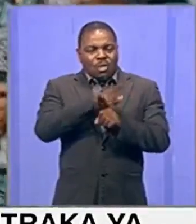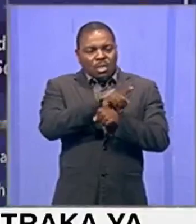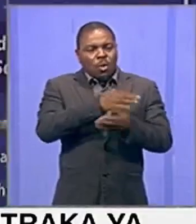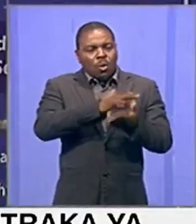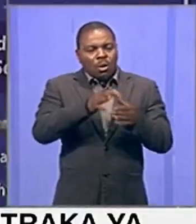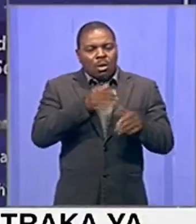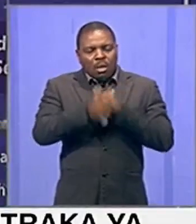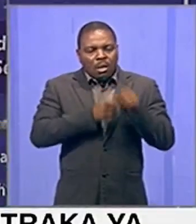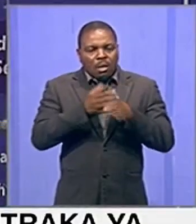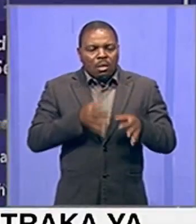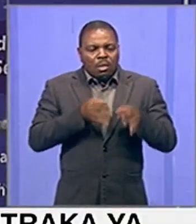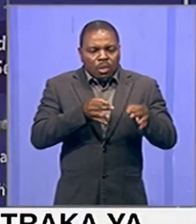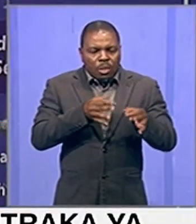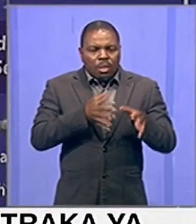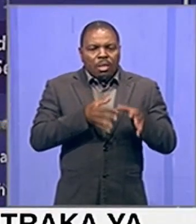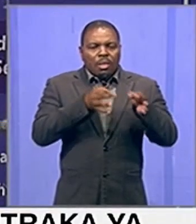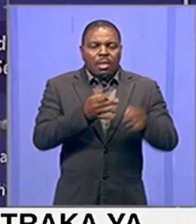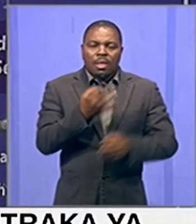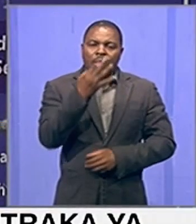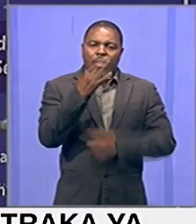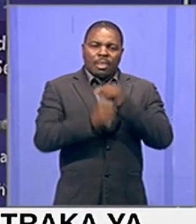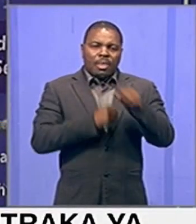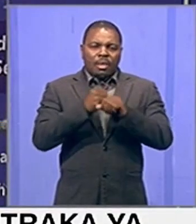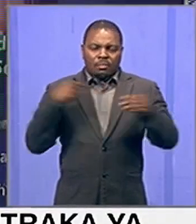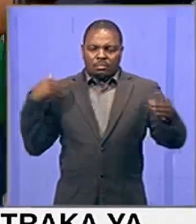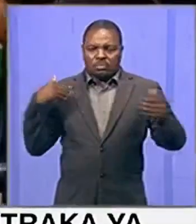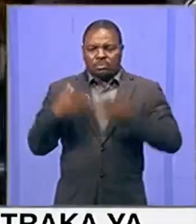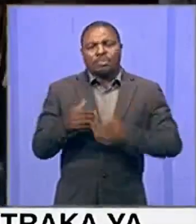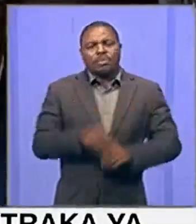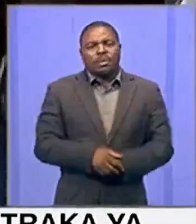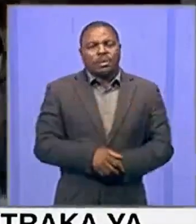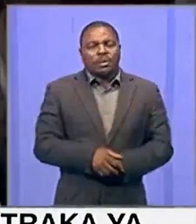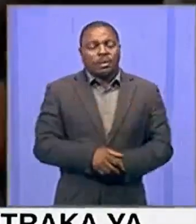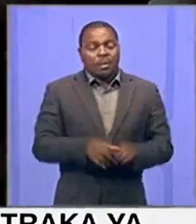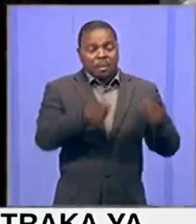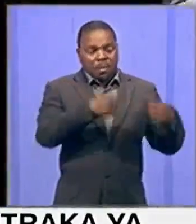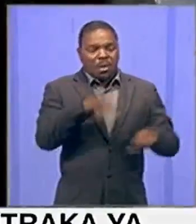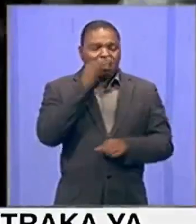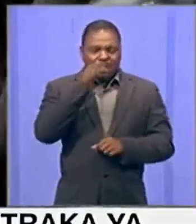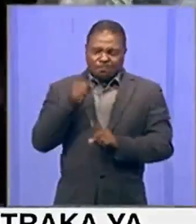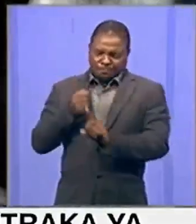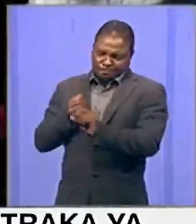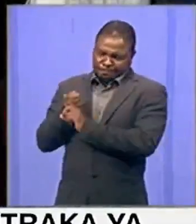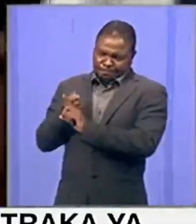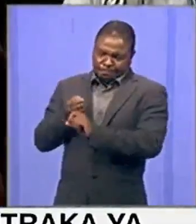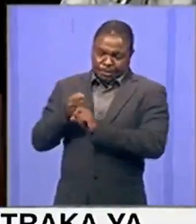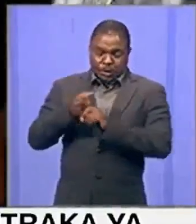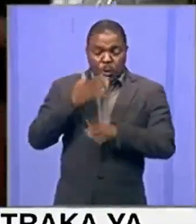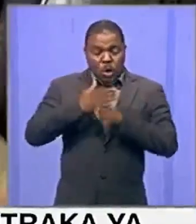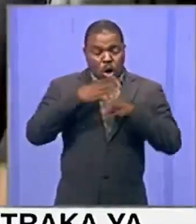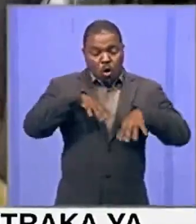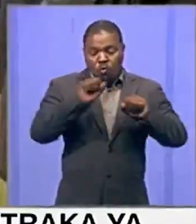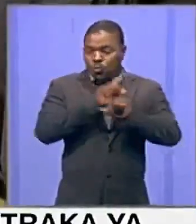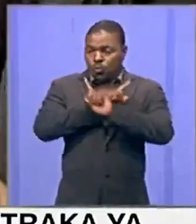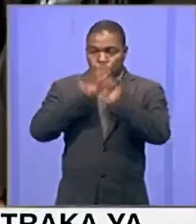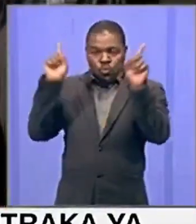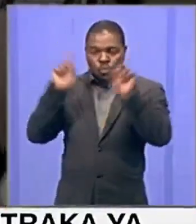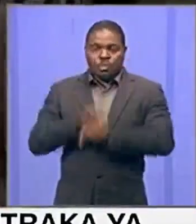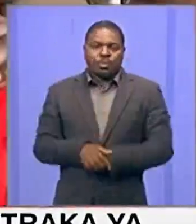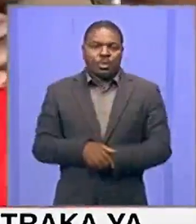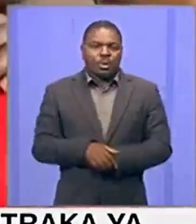atolosiwa ngwaga le ngwaga dingwaga di le 3 tse di fetileng. Ba re ba tlile go lwa gore ba se latlhegelwe ke tiro. Out